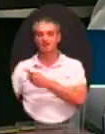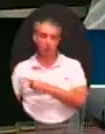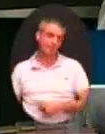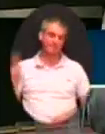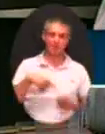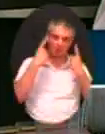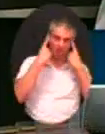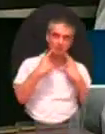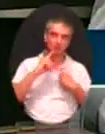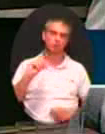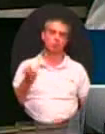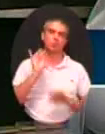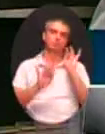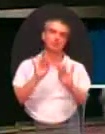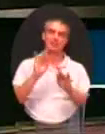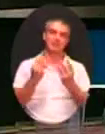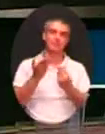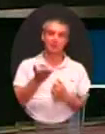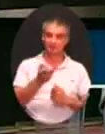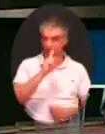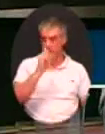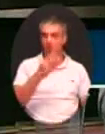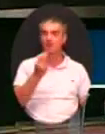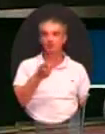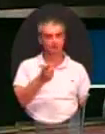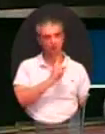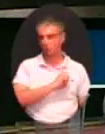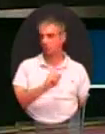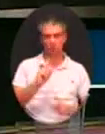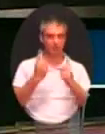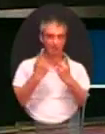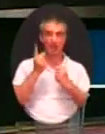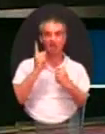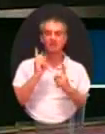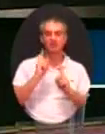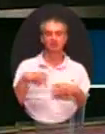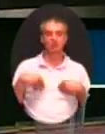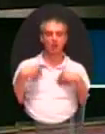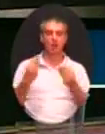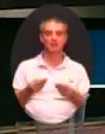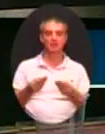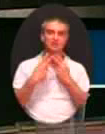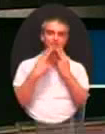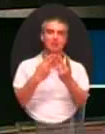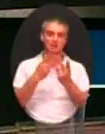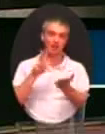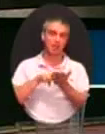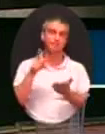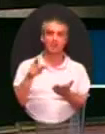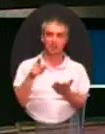גורמים חרדים, כולם מתנגדים לדבר הזה, וכנראה הדבר הזה לא יתממש, אבל יצטרכו לתת איזשהו מענה